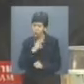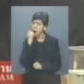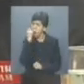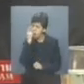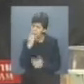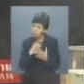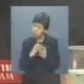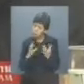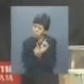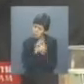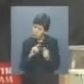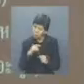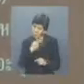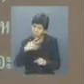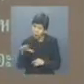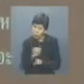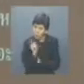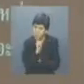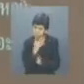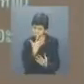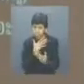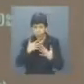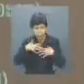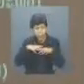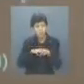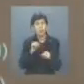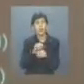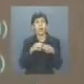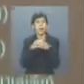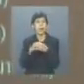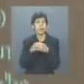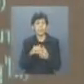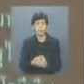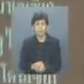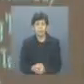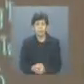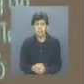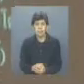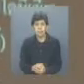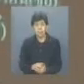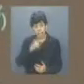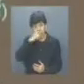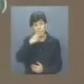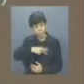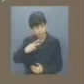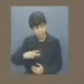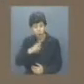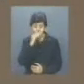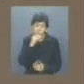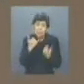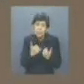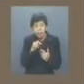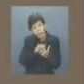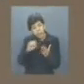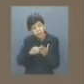ากวัฒนธรรมที่หล่อล้อมร่วมกันในภูมิภาค ภาษาไทยที่เราใช้กันอยู่ในทุกวันนี้จริงๆแล้